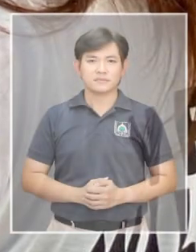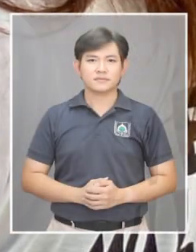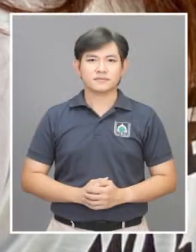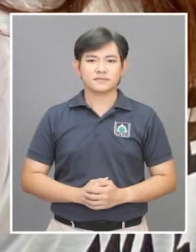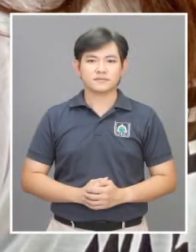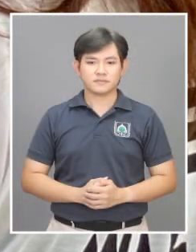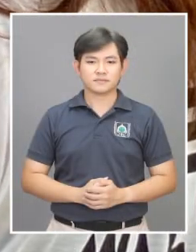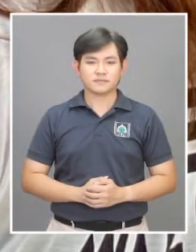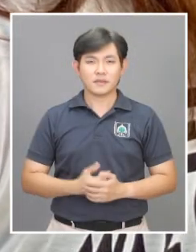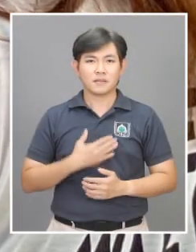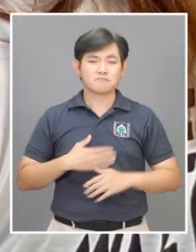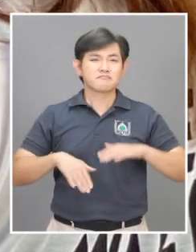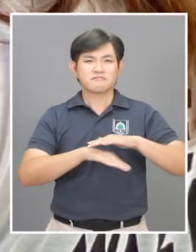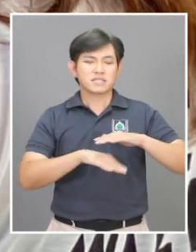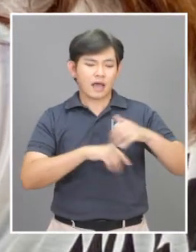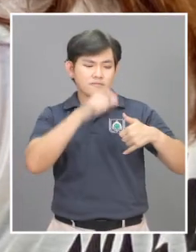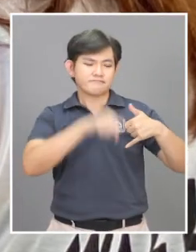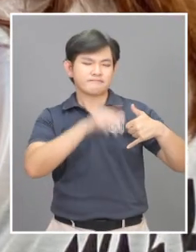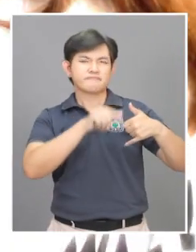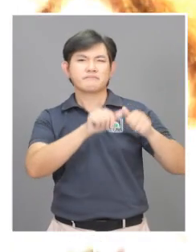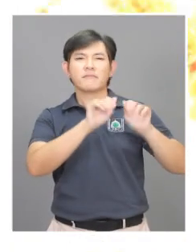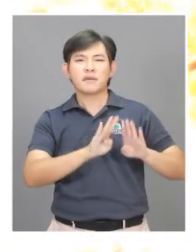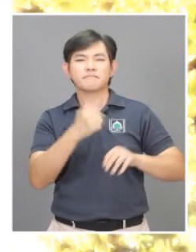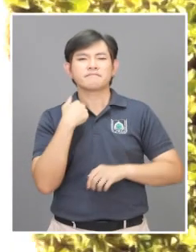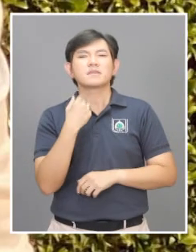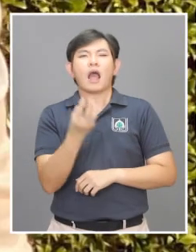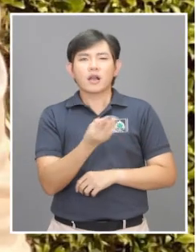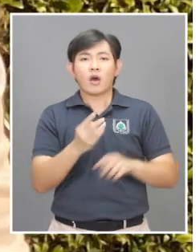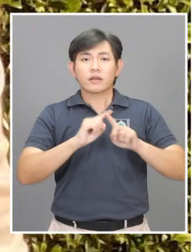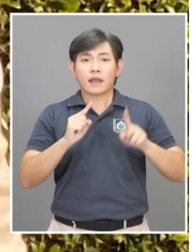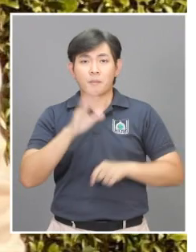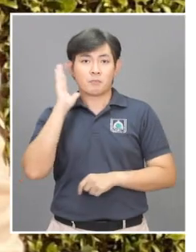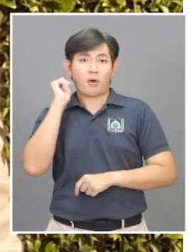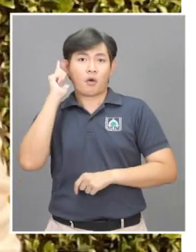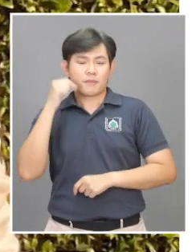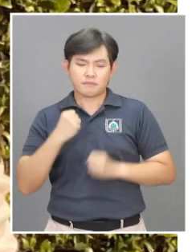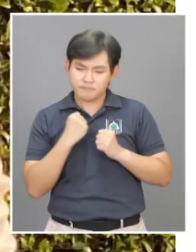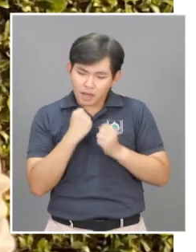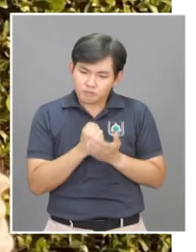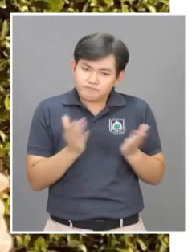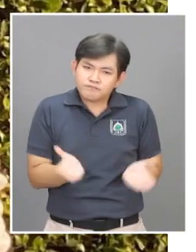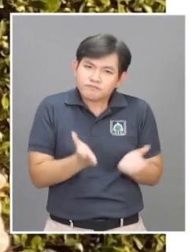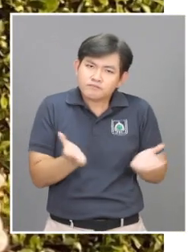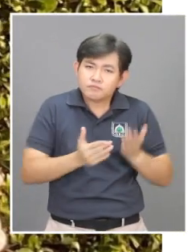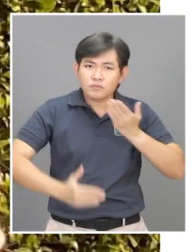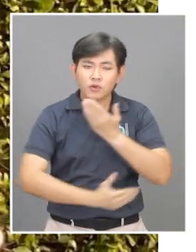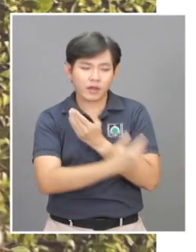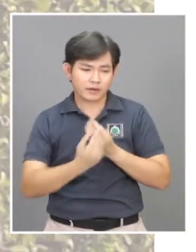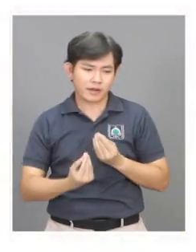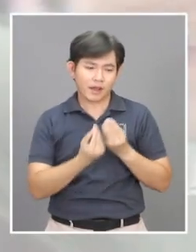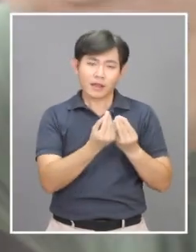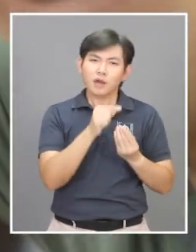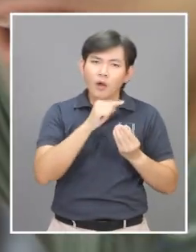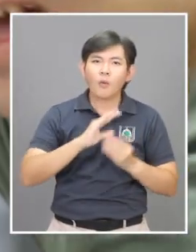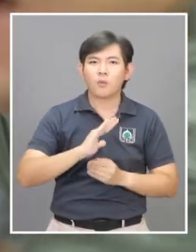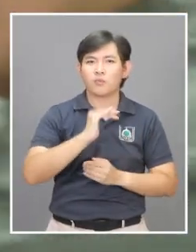ฐานเข้ามาน้อยแต่ว่าเราเนี่ยถ้าเราพ่อแม่มีความตั้งใจแล้วก็ทุ่มเทให้โอกาสกับลูกเราก็สามารถที่จะทำให้เขามีโอกา